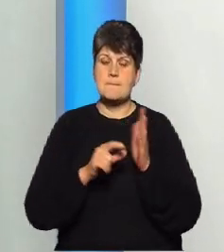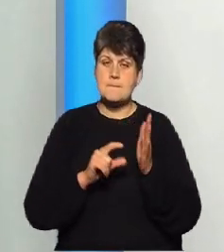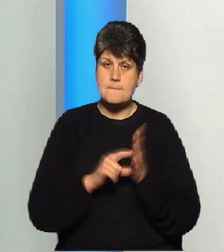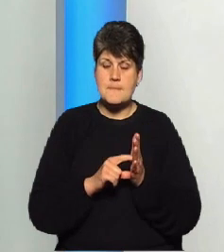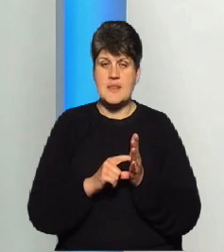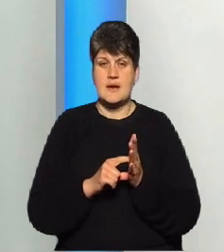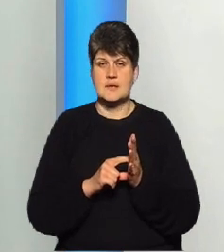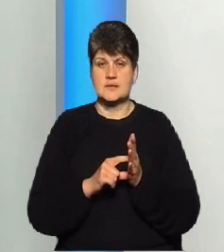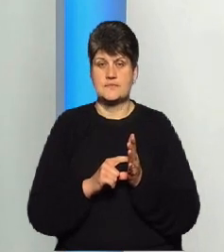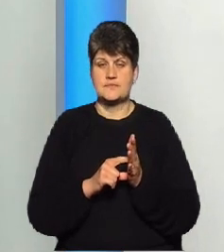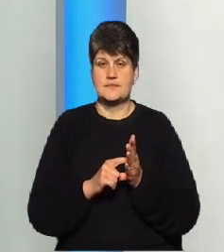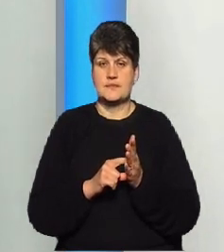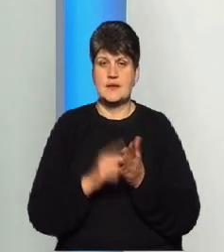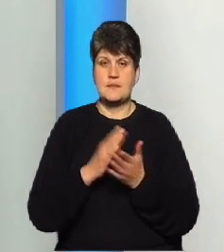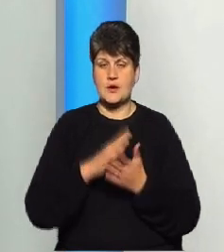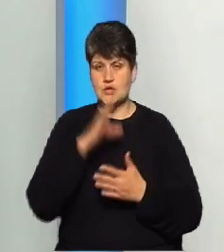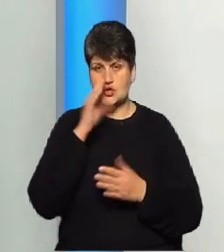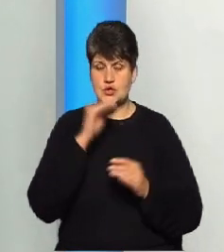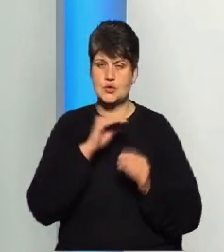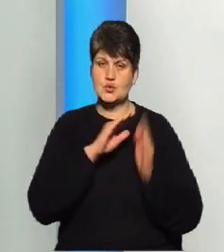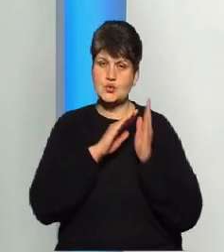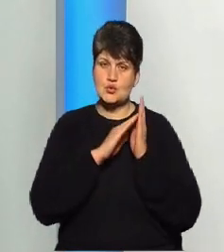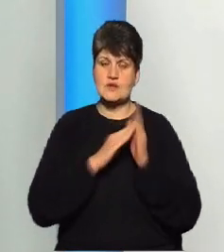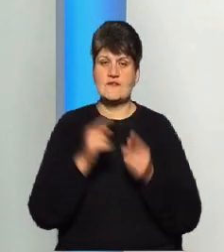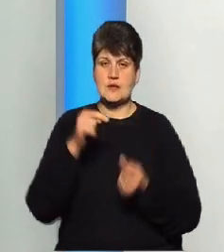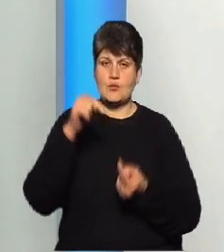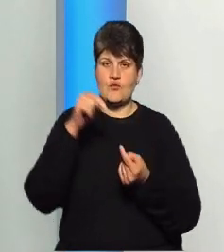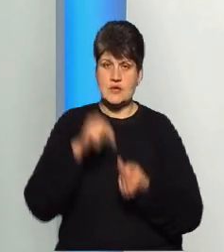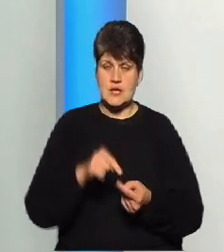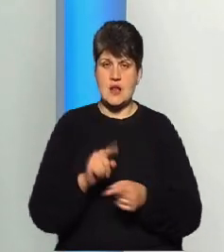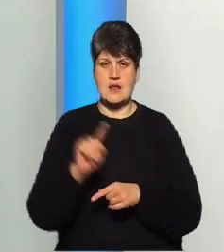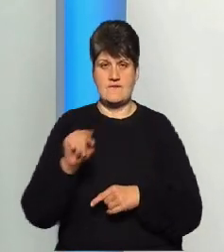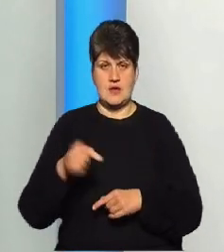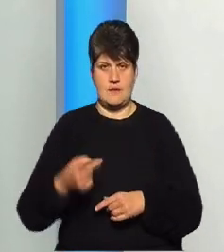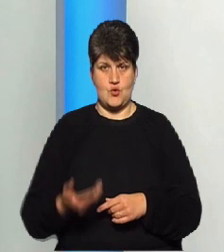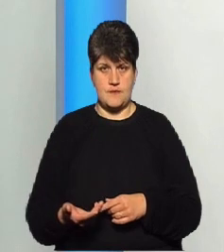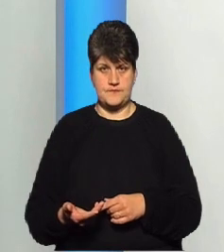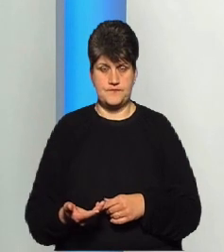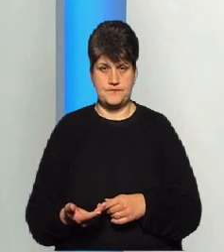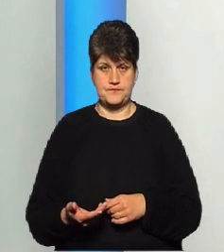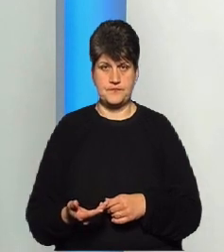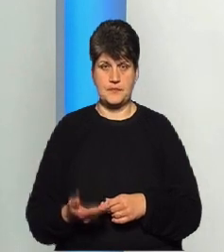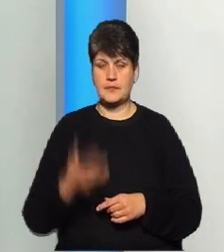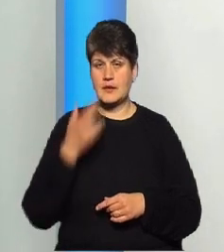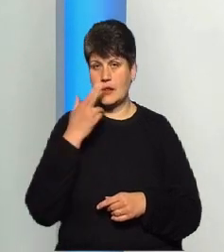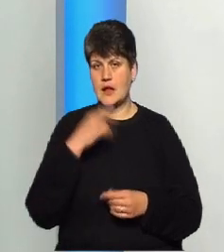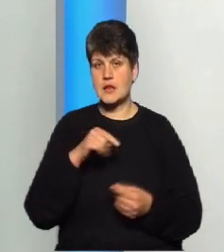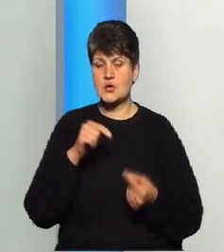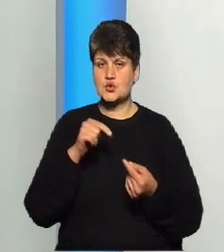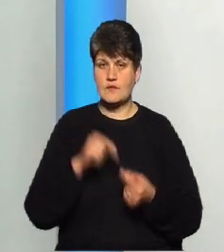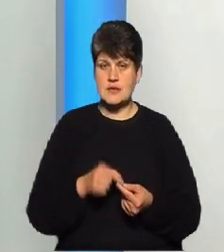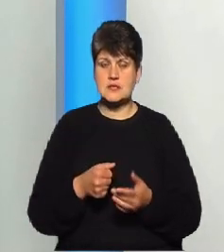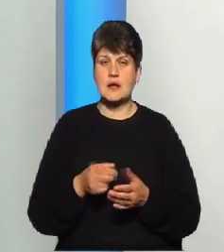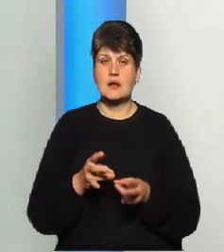нічний сон, відповідали якимось гігієнічним вимогам. Налаштуватися на от таку ввечері вже на